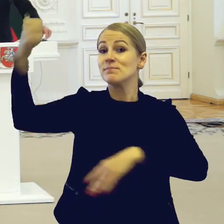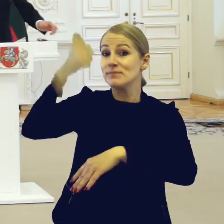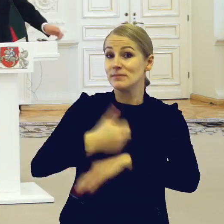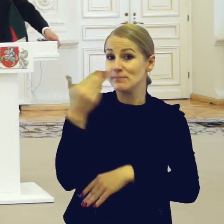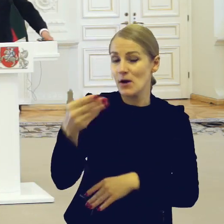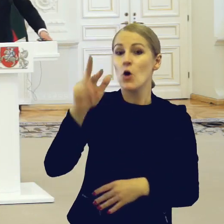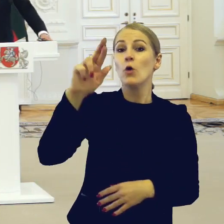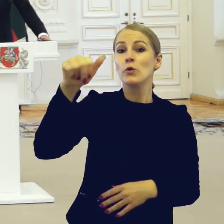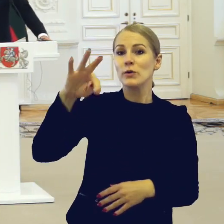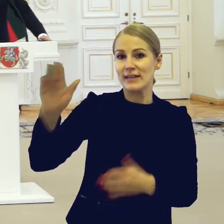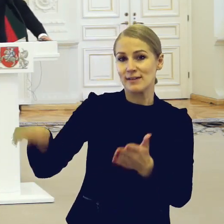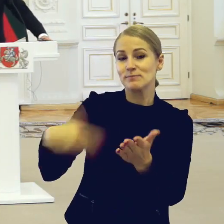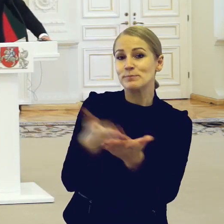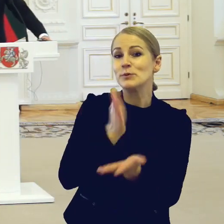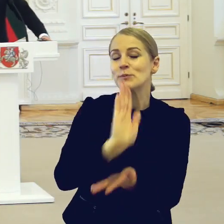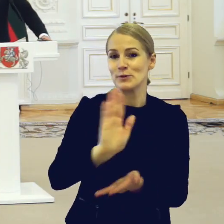pirmininką Marką Rutte.